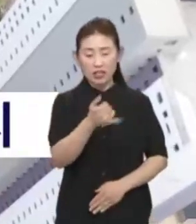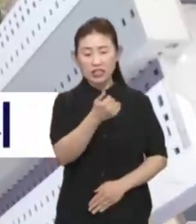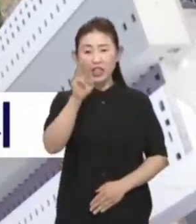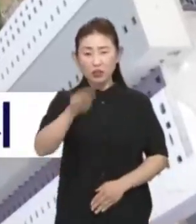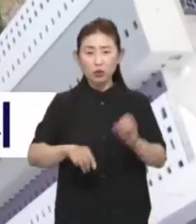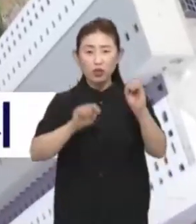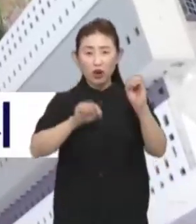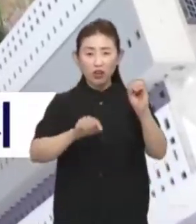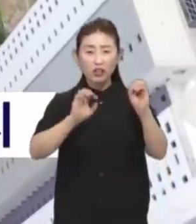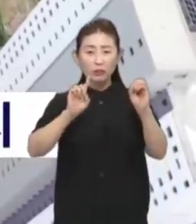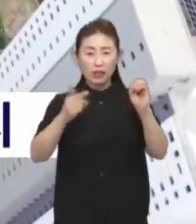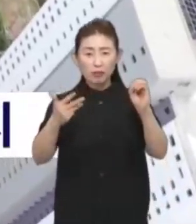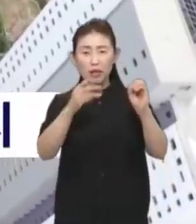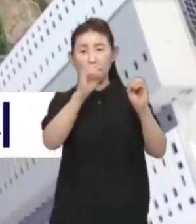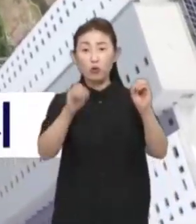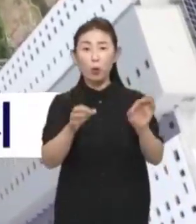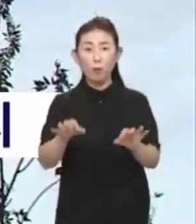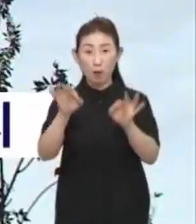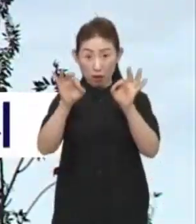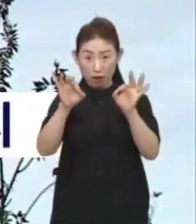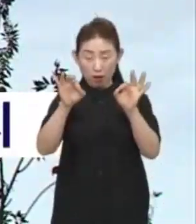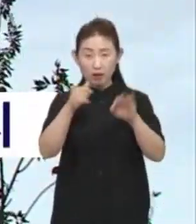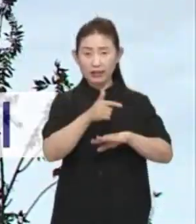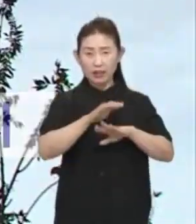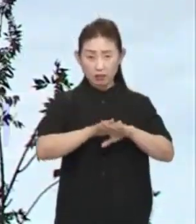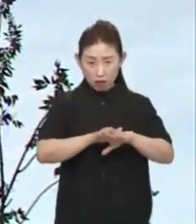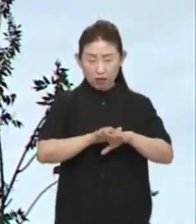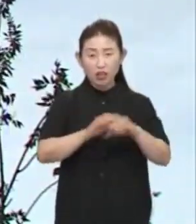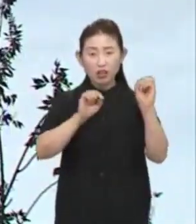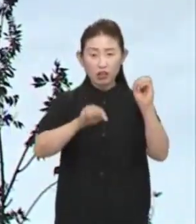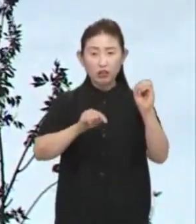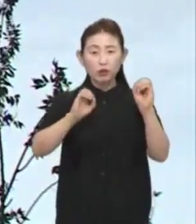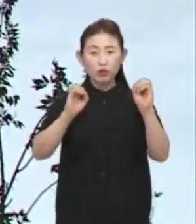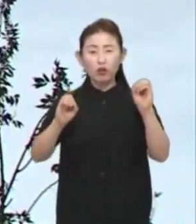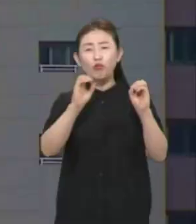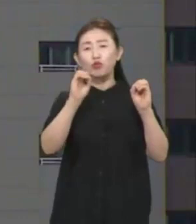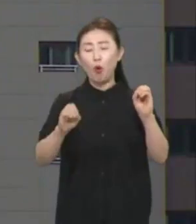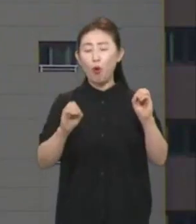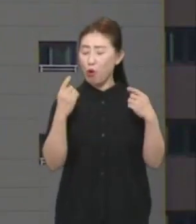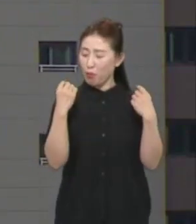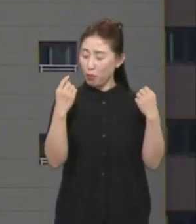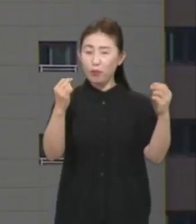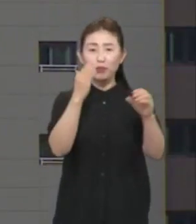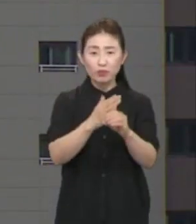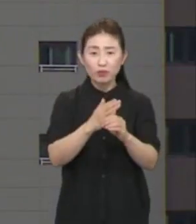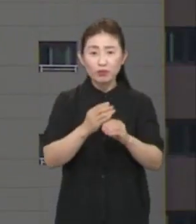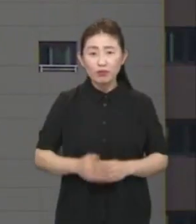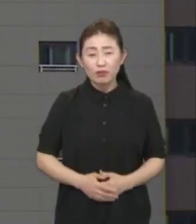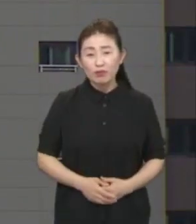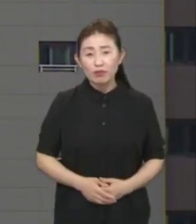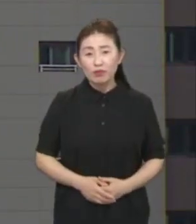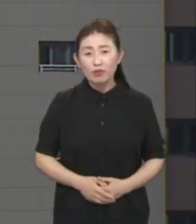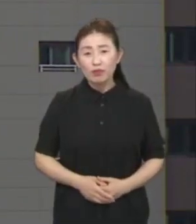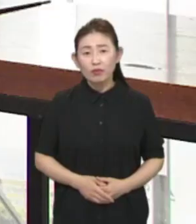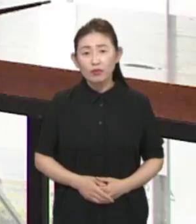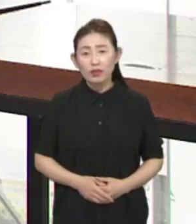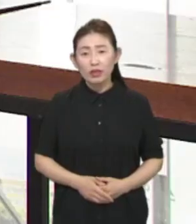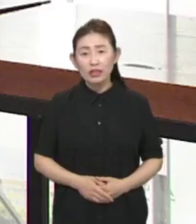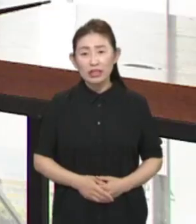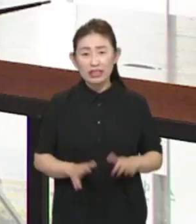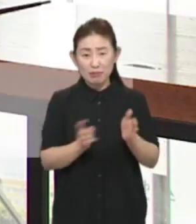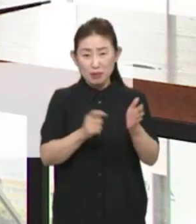세종은 0.18% 상승했고 대전은 0.00%로 보합세를 유지했습니다.